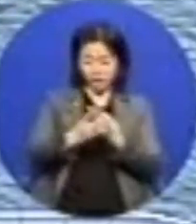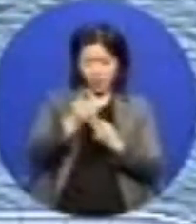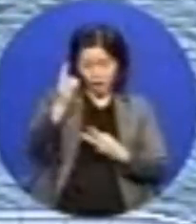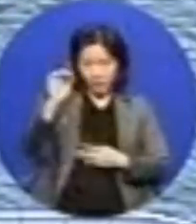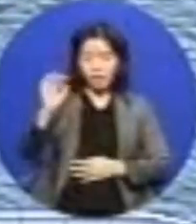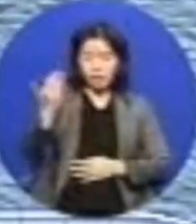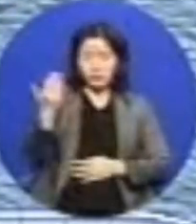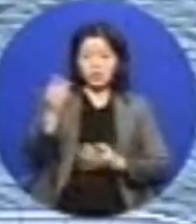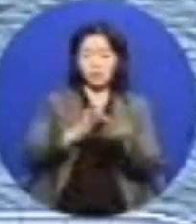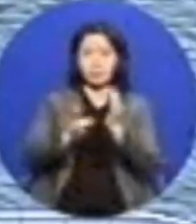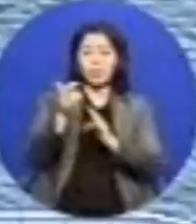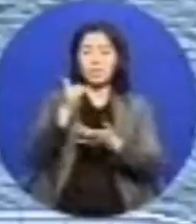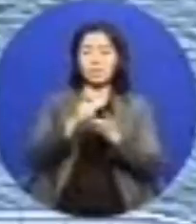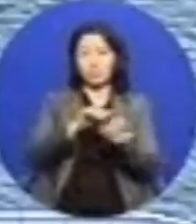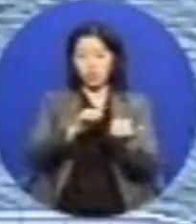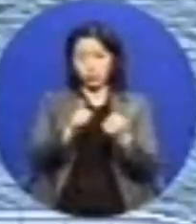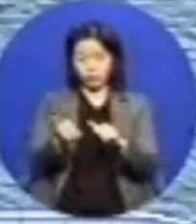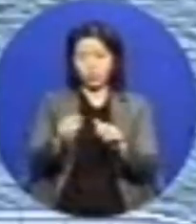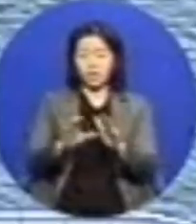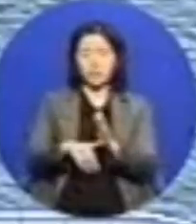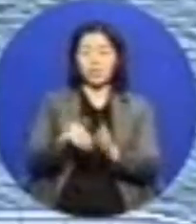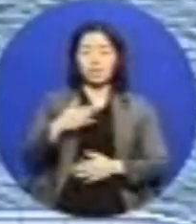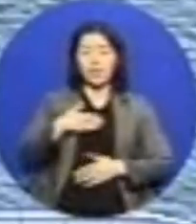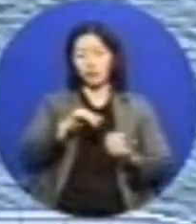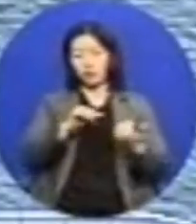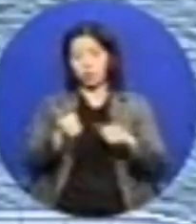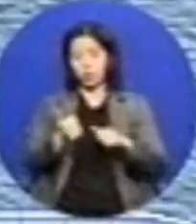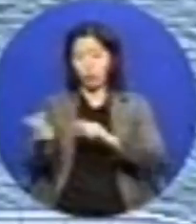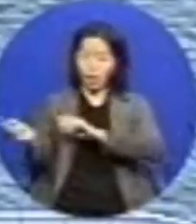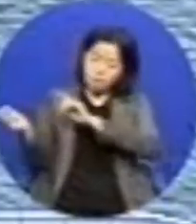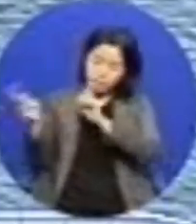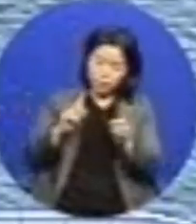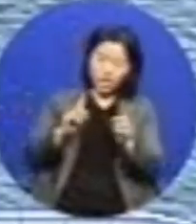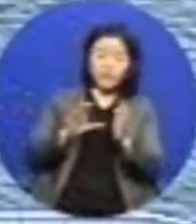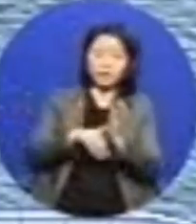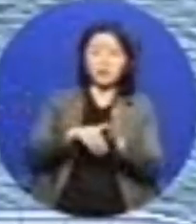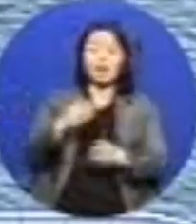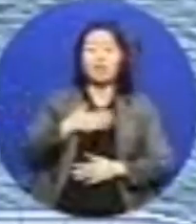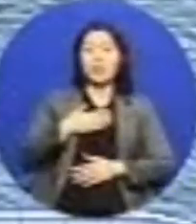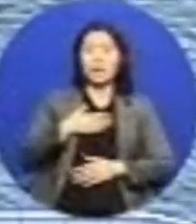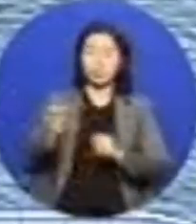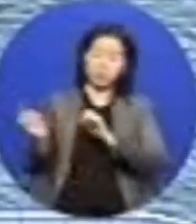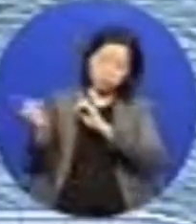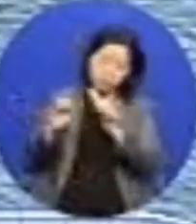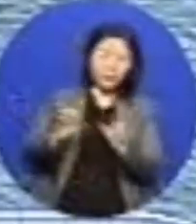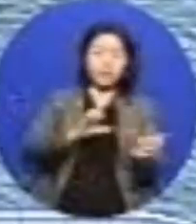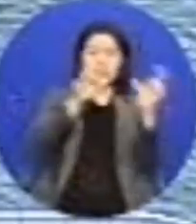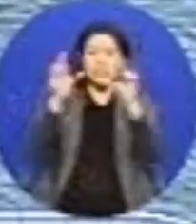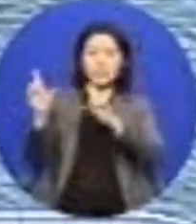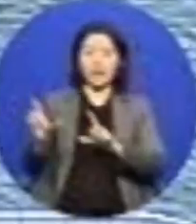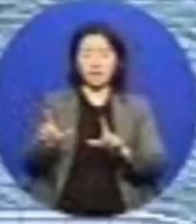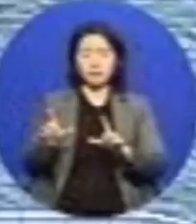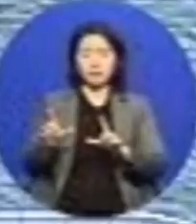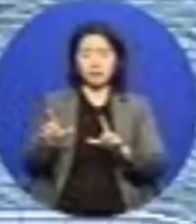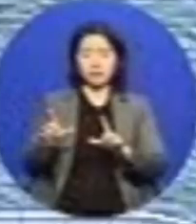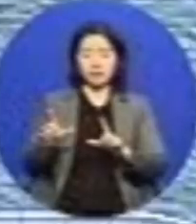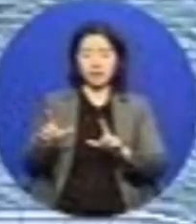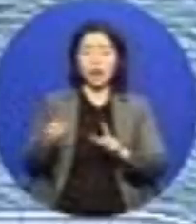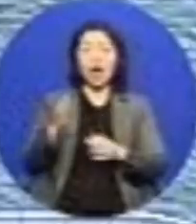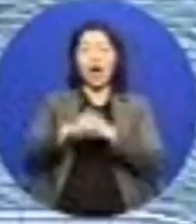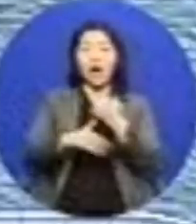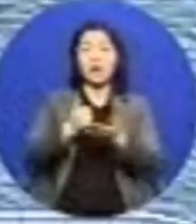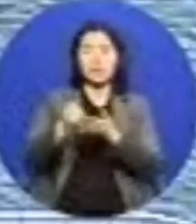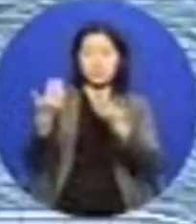예수님이 죽으실 때 나도 죽고 예수님이 부활하심으로 나도 부활의 삶을 살 은 하나님의 주시는 은혜에